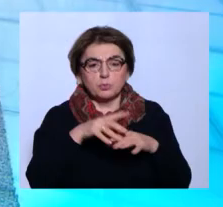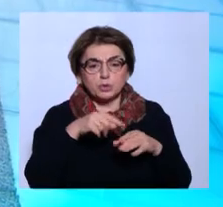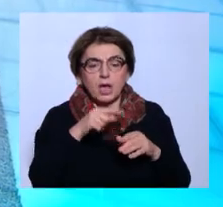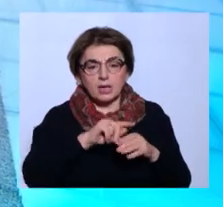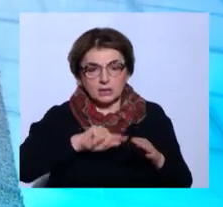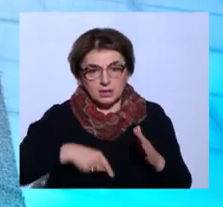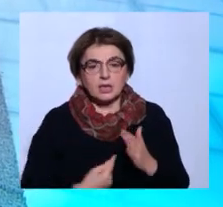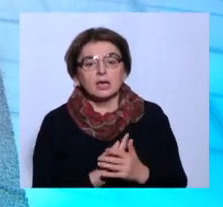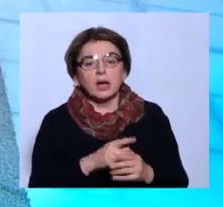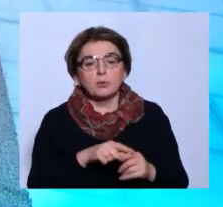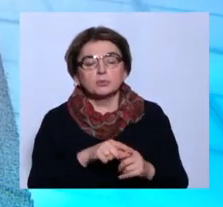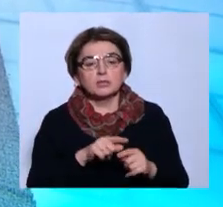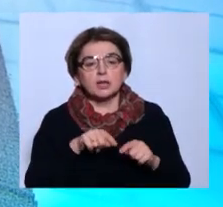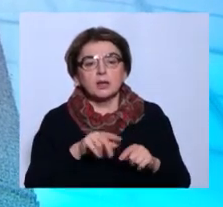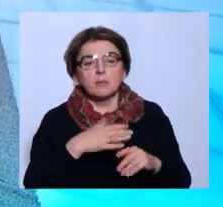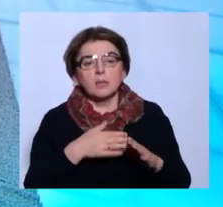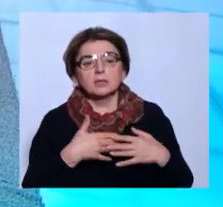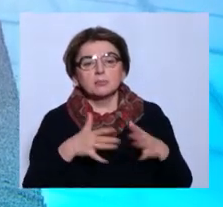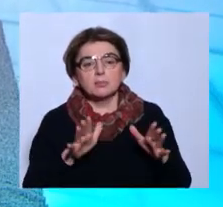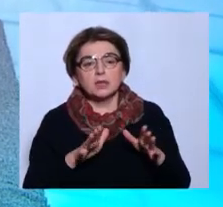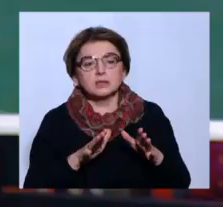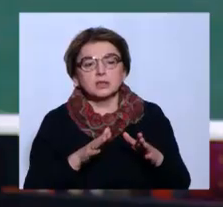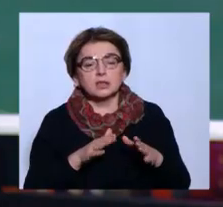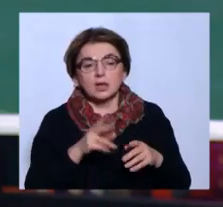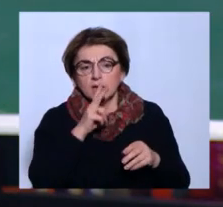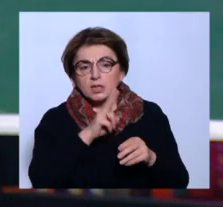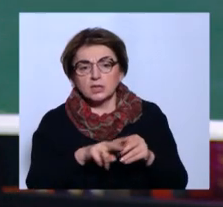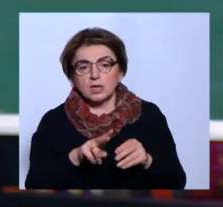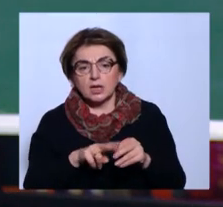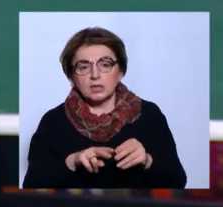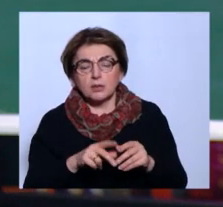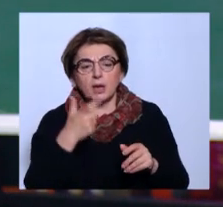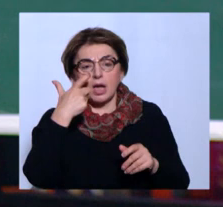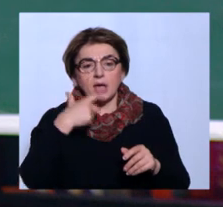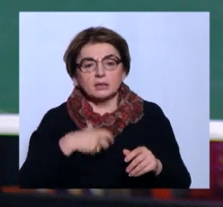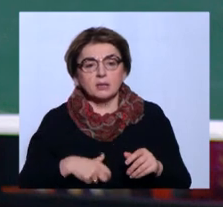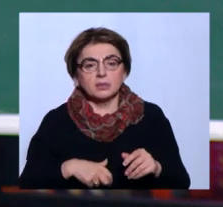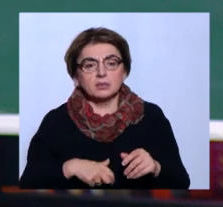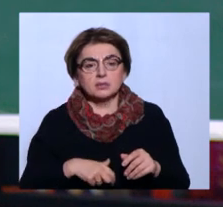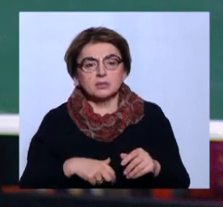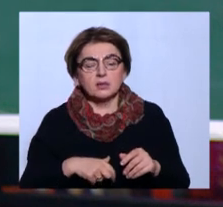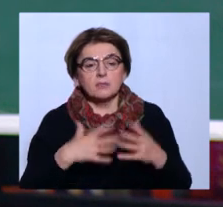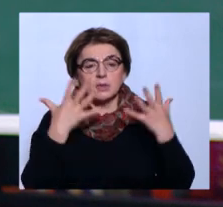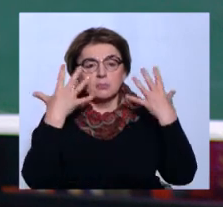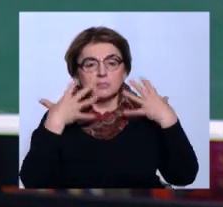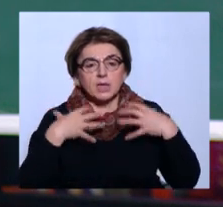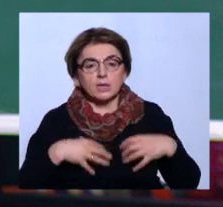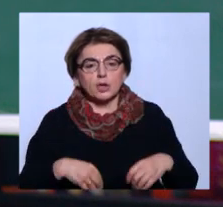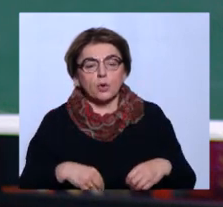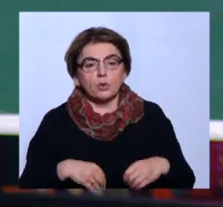გამომდინარე, მათი უმრავლესობა, ესე იგი, იკარგება ადამიანის, უკაცრავად, მთელი